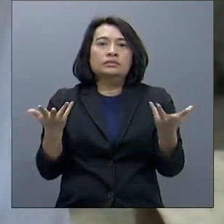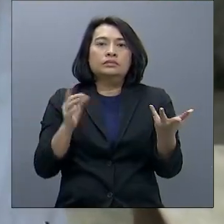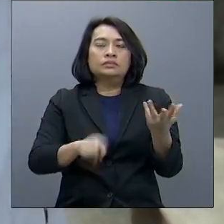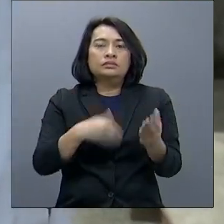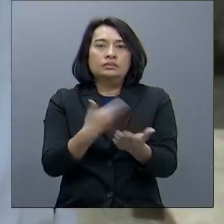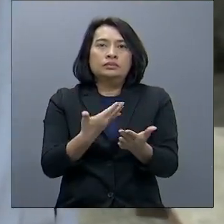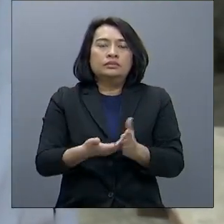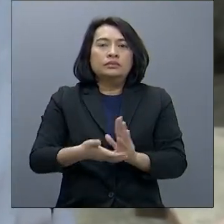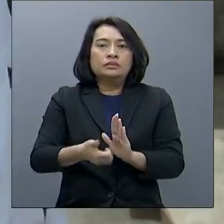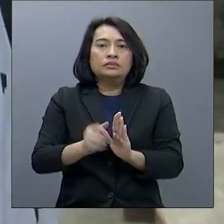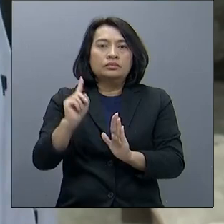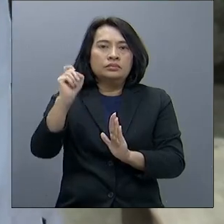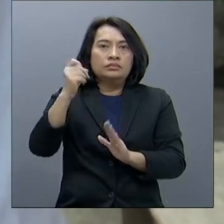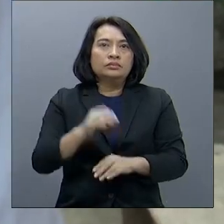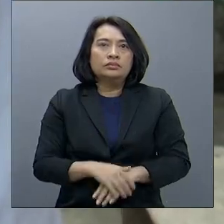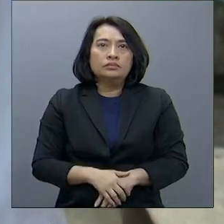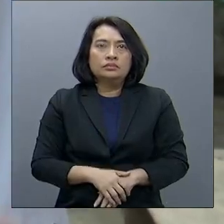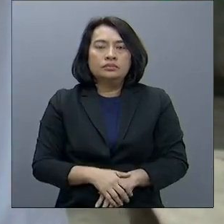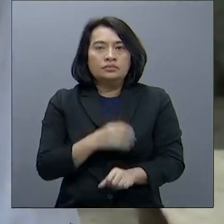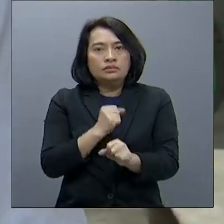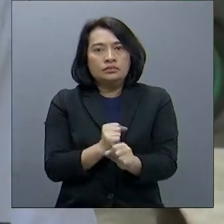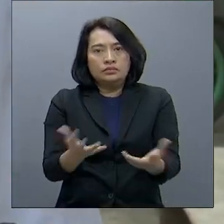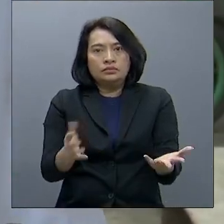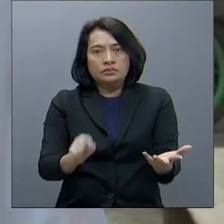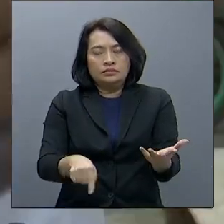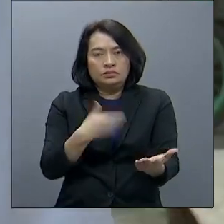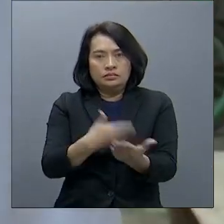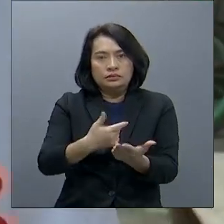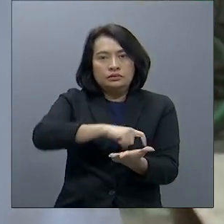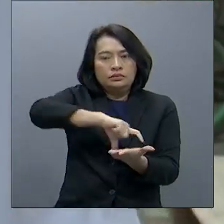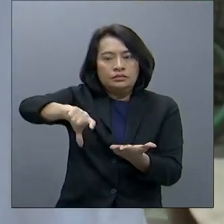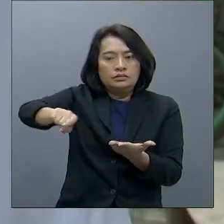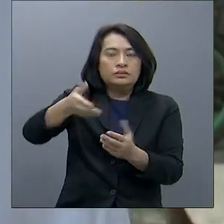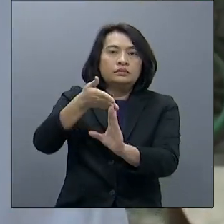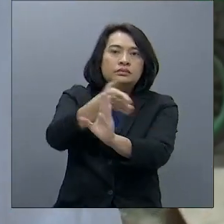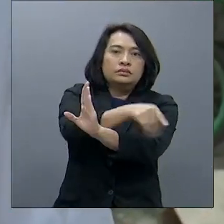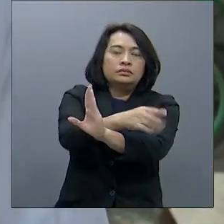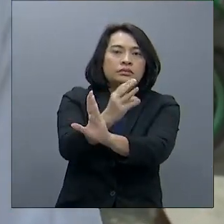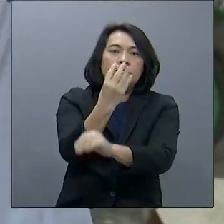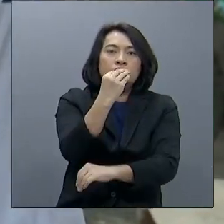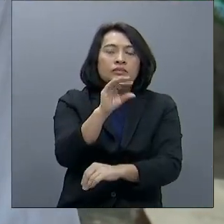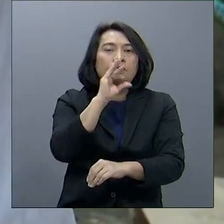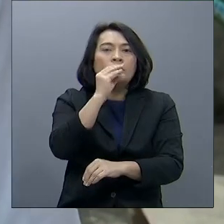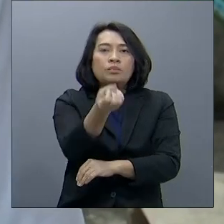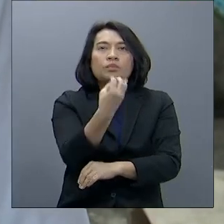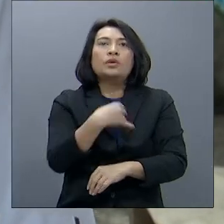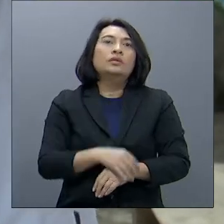เงินไม่ได้หนูก็เลยทำยังไงหนูส่งเงินเข้าไปแล้วก่อนที่เขาจะพูดมาแบบนี้อะไรอย่างเงี้ย